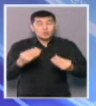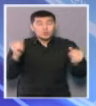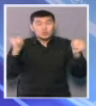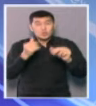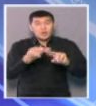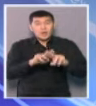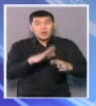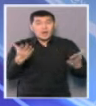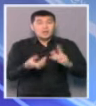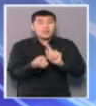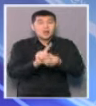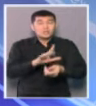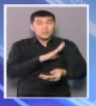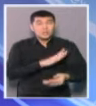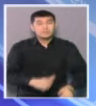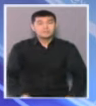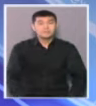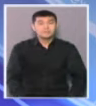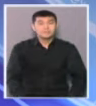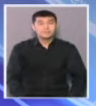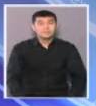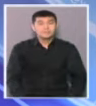қалай құйқылжымақ? Орынгүл Махмуд сұрап келді.